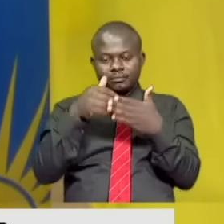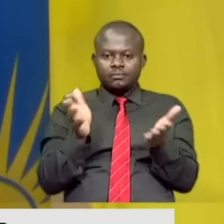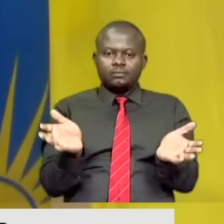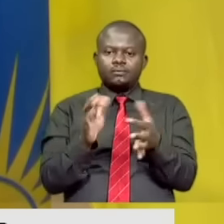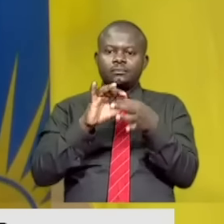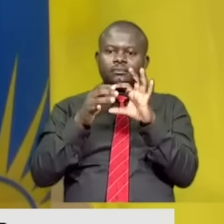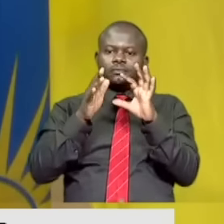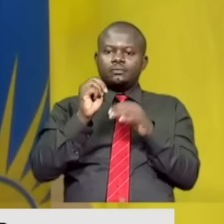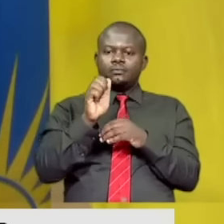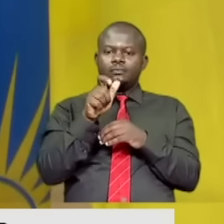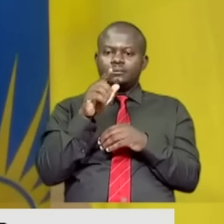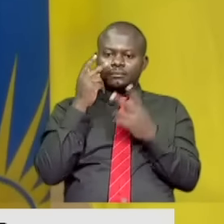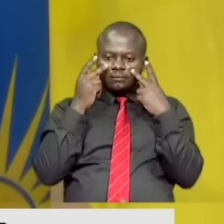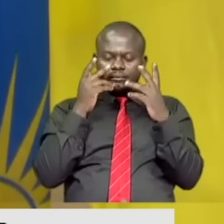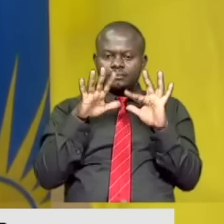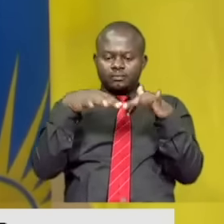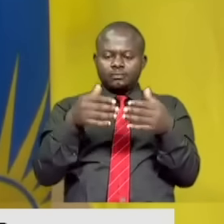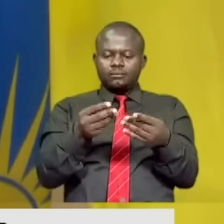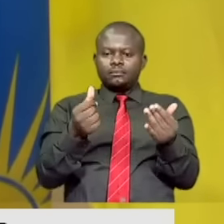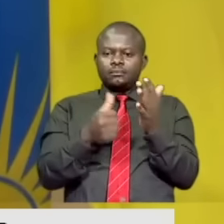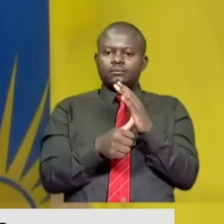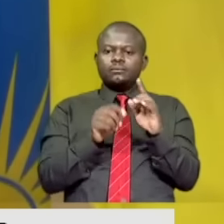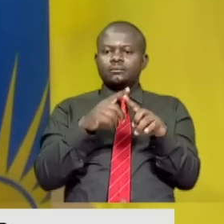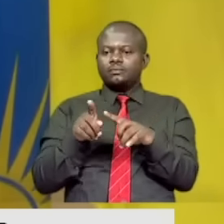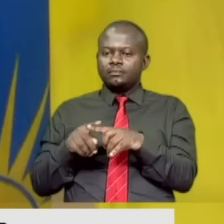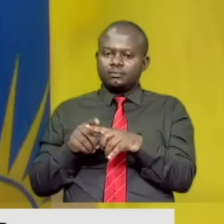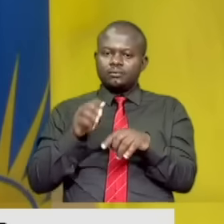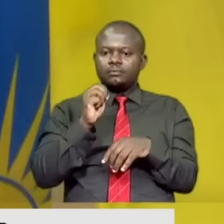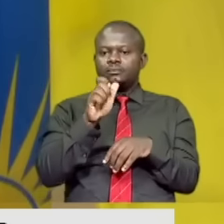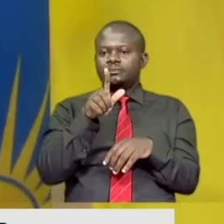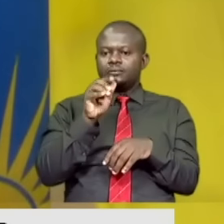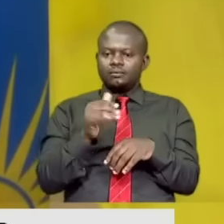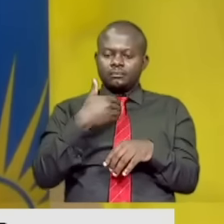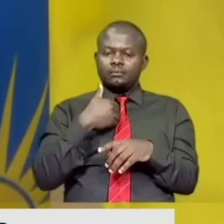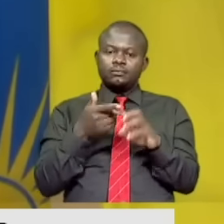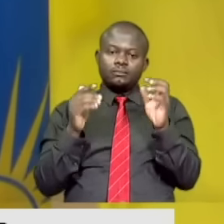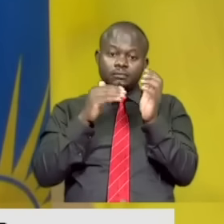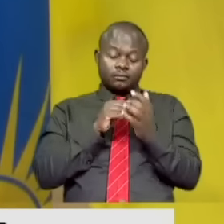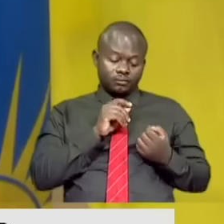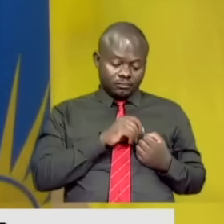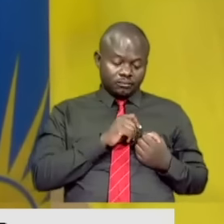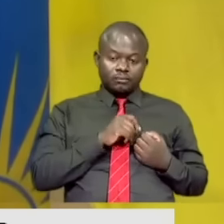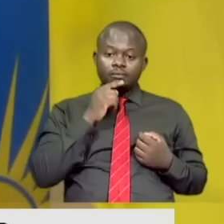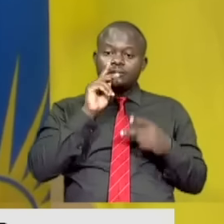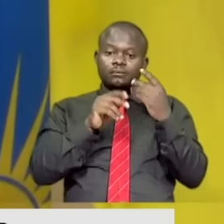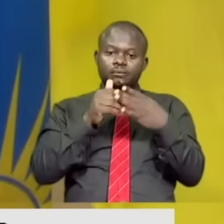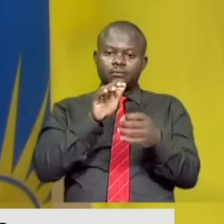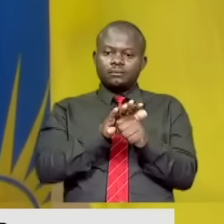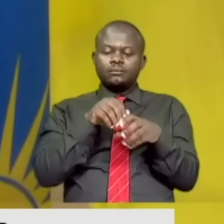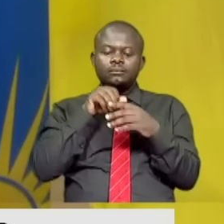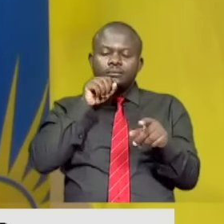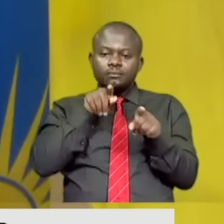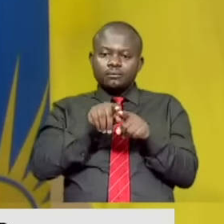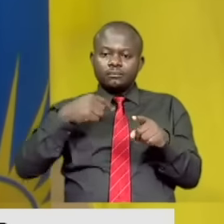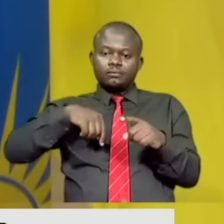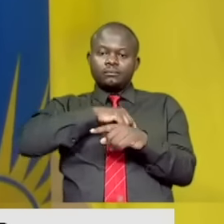ba Mali kureba uburyo hakemurwa ibibazo bitandukanye Mali ihura nabyo. Ikibabaje ni uko benshi mu bavandimwe bacu